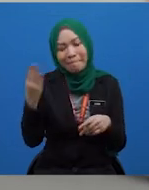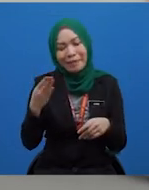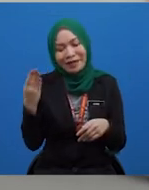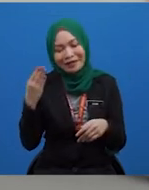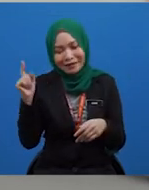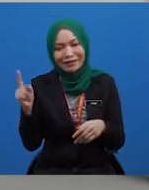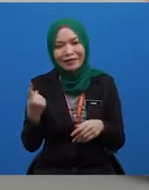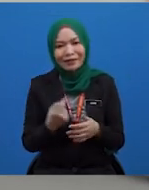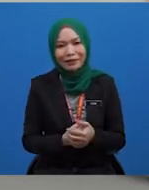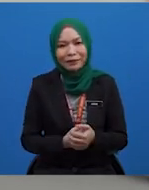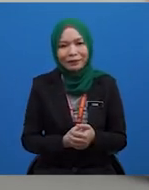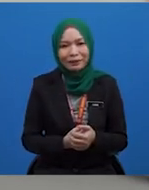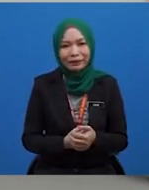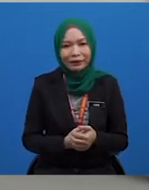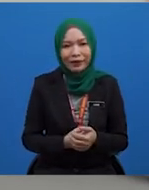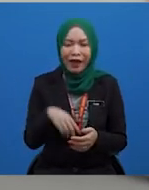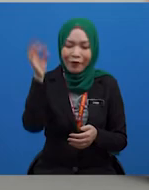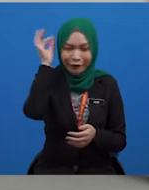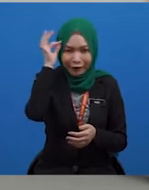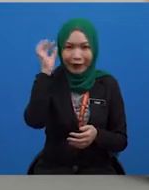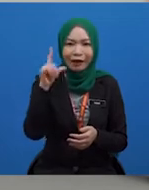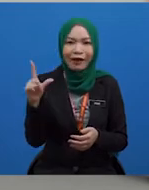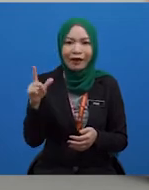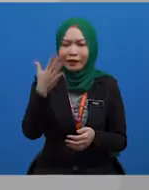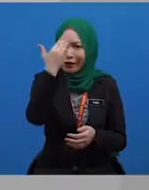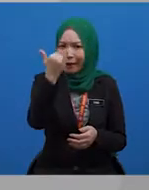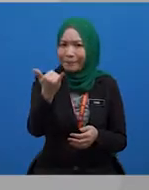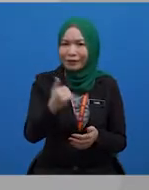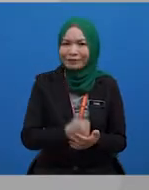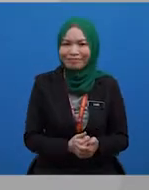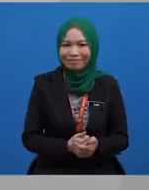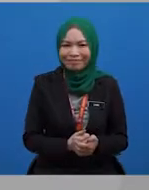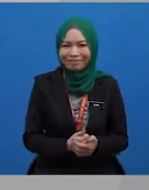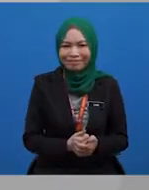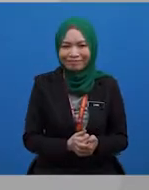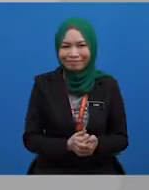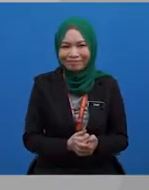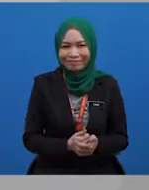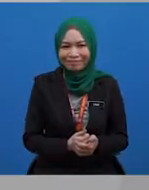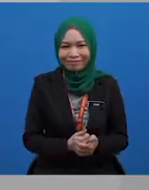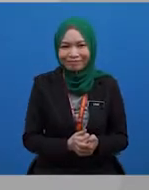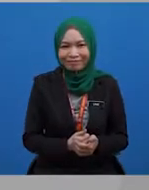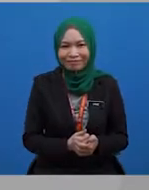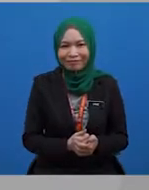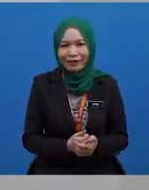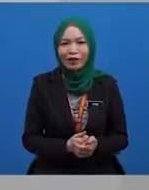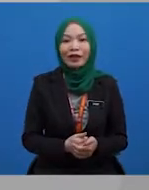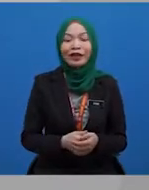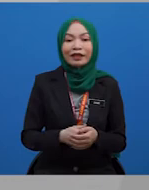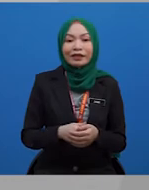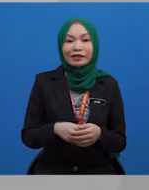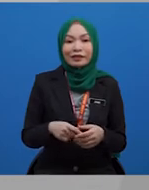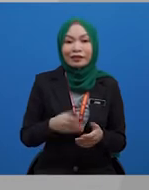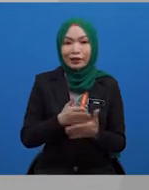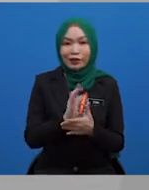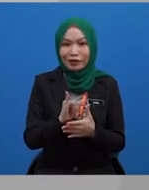sebabnya? Fakta khusus yang seterusnya pula adalah asas segmentasi demografi yang